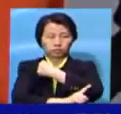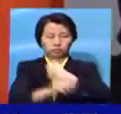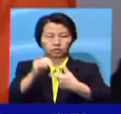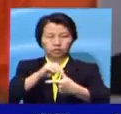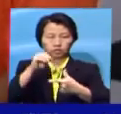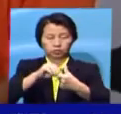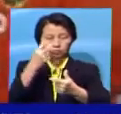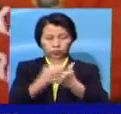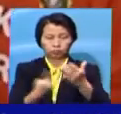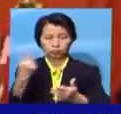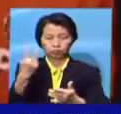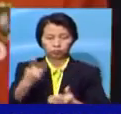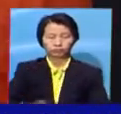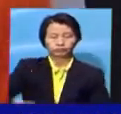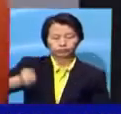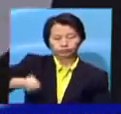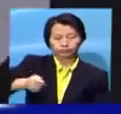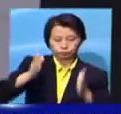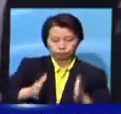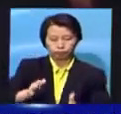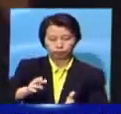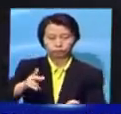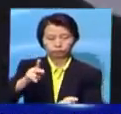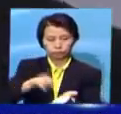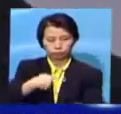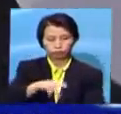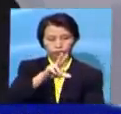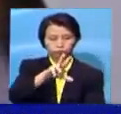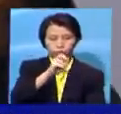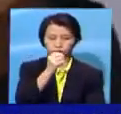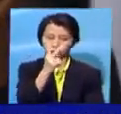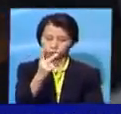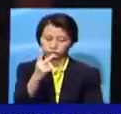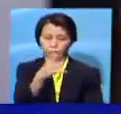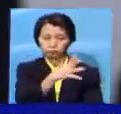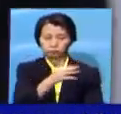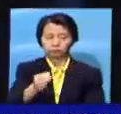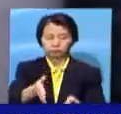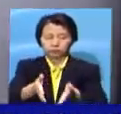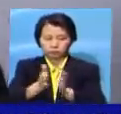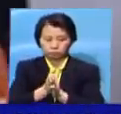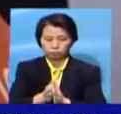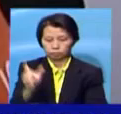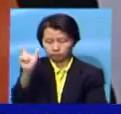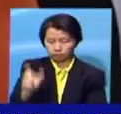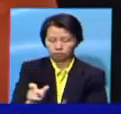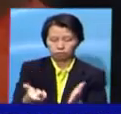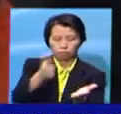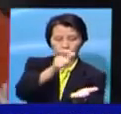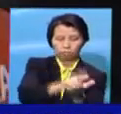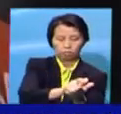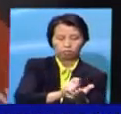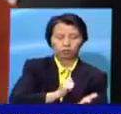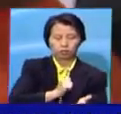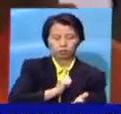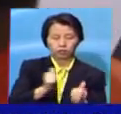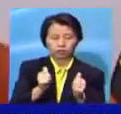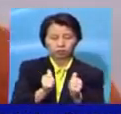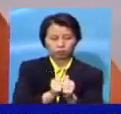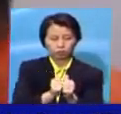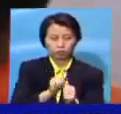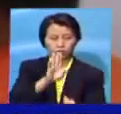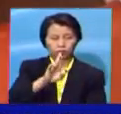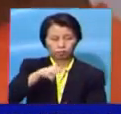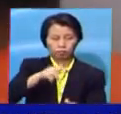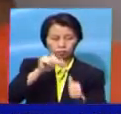kedua-duanya sekali Hakim membenarkan ikat jamin r0,000 serta meminta tertuduh melaporkan diri di pejabat sprm Batu